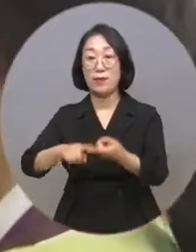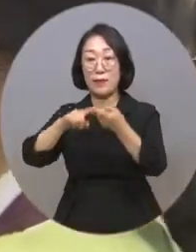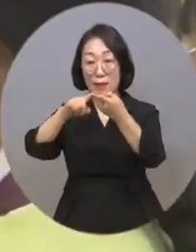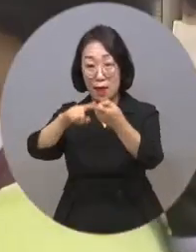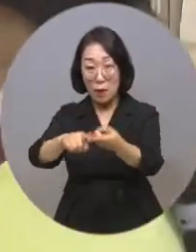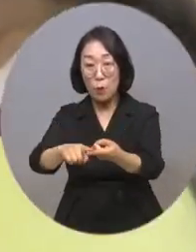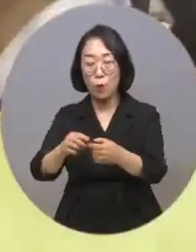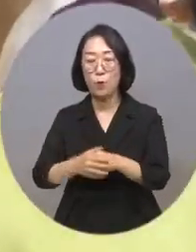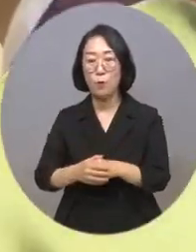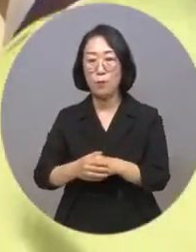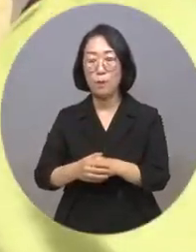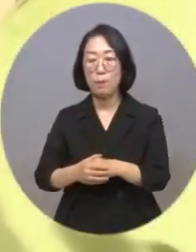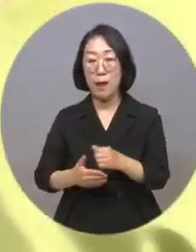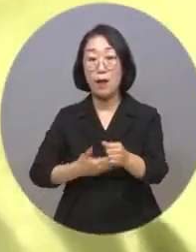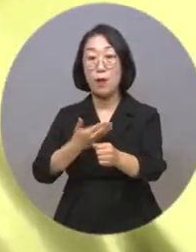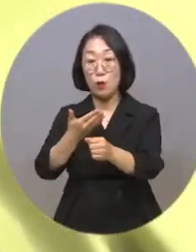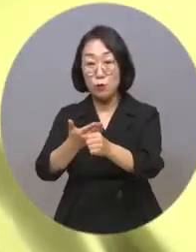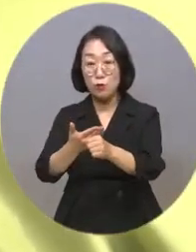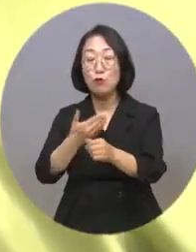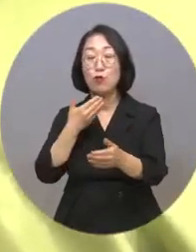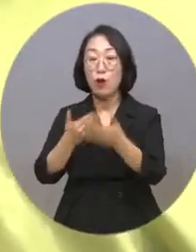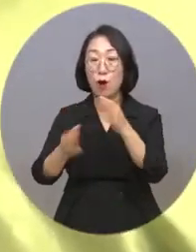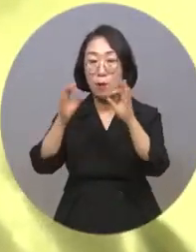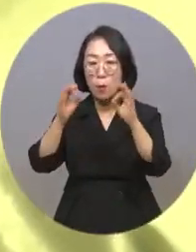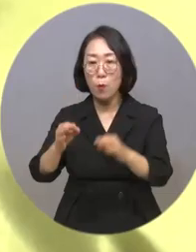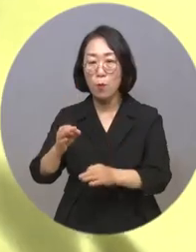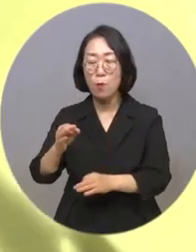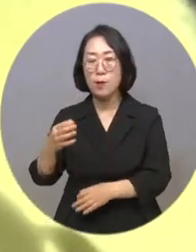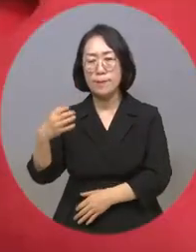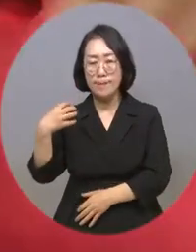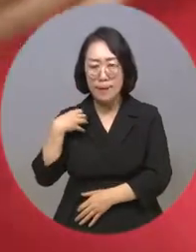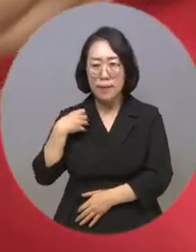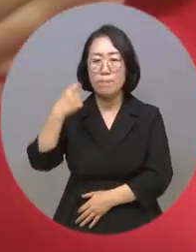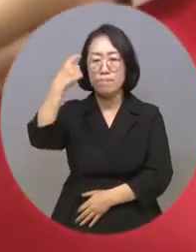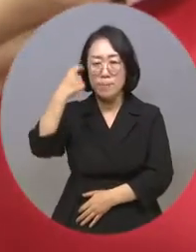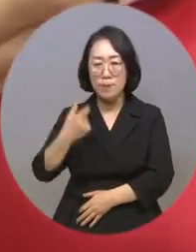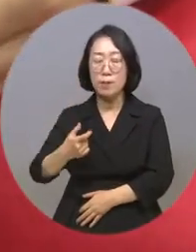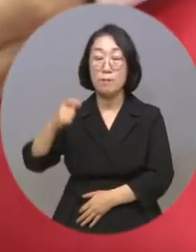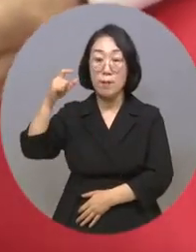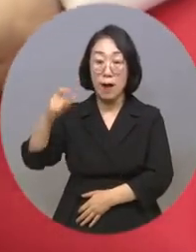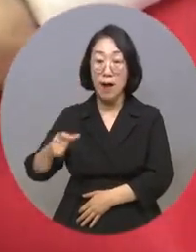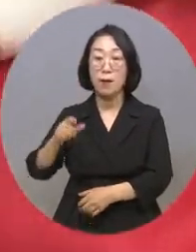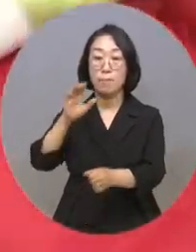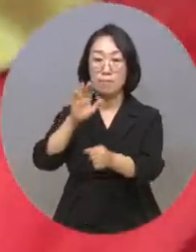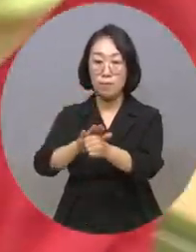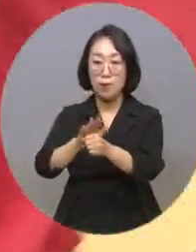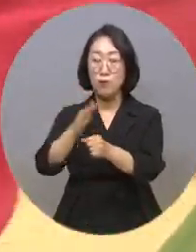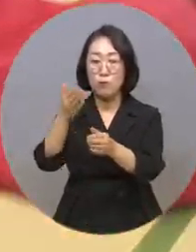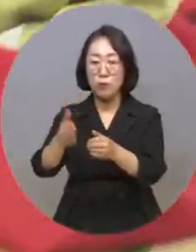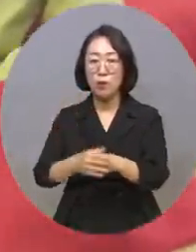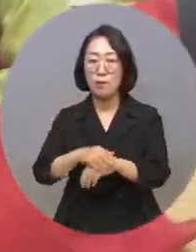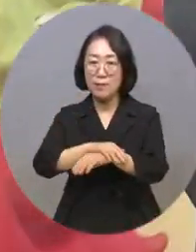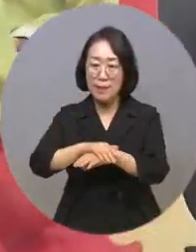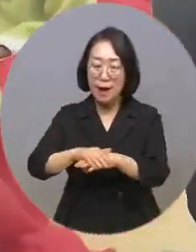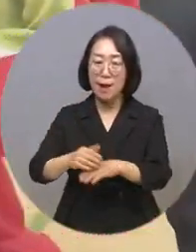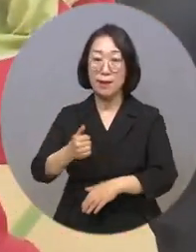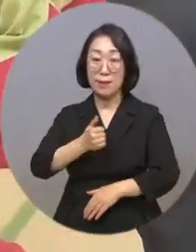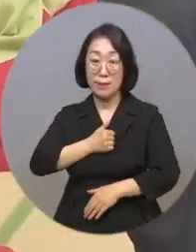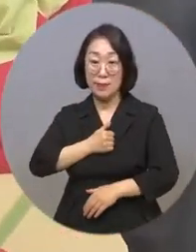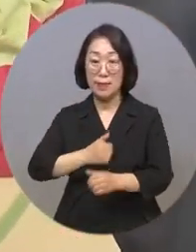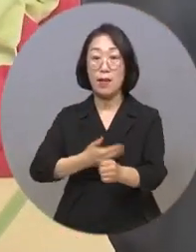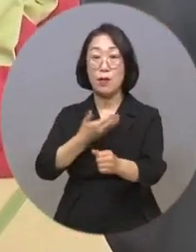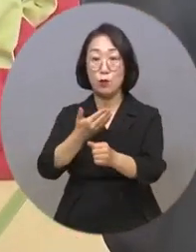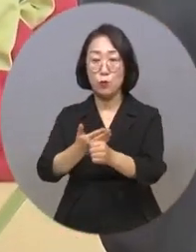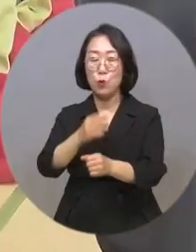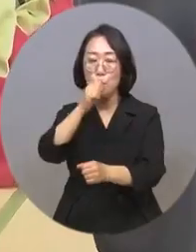문화 정신을 경험하고 의무와 책임을 가지는 건강한 성인으로서의 긍지를 일깨워주는